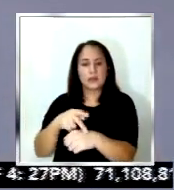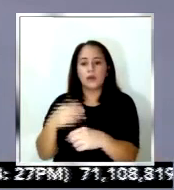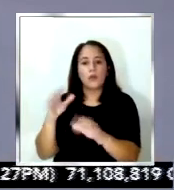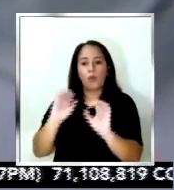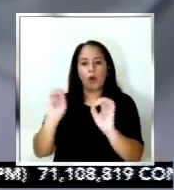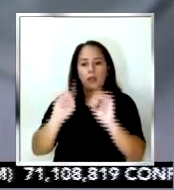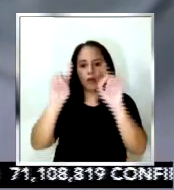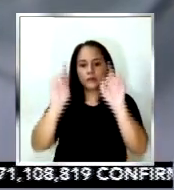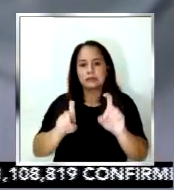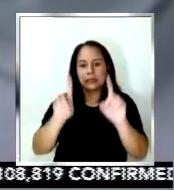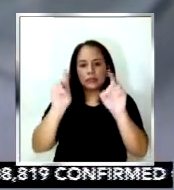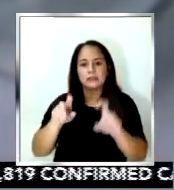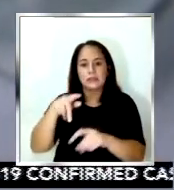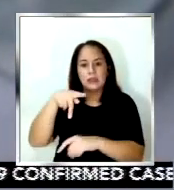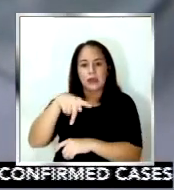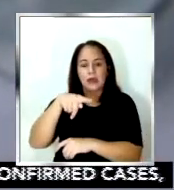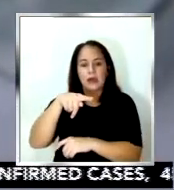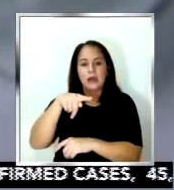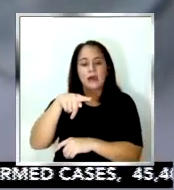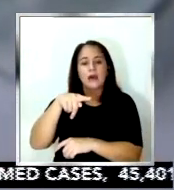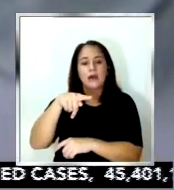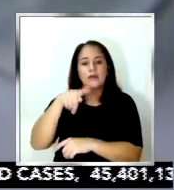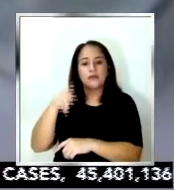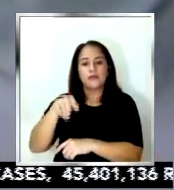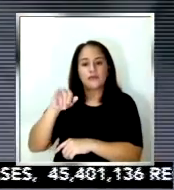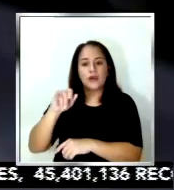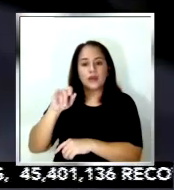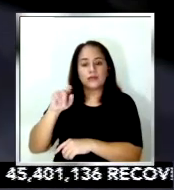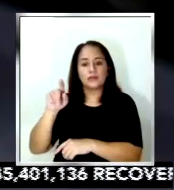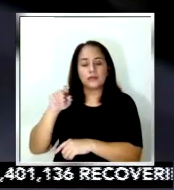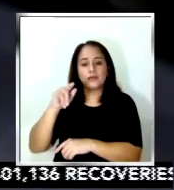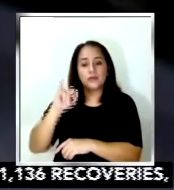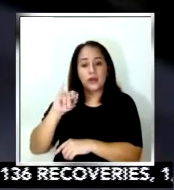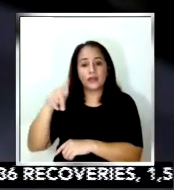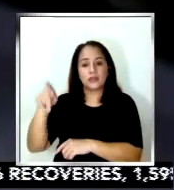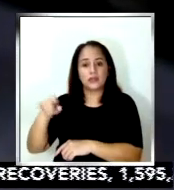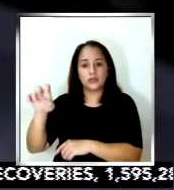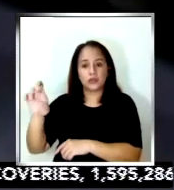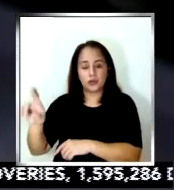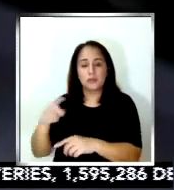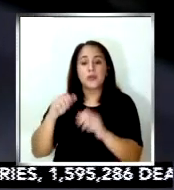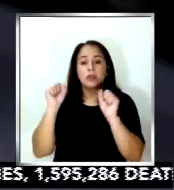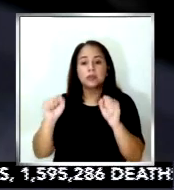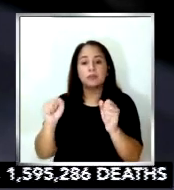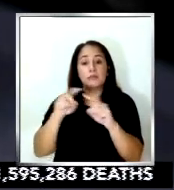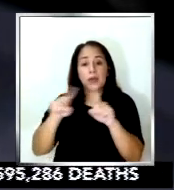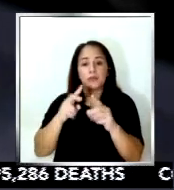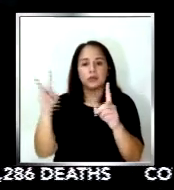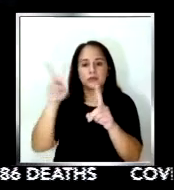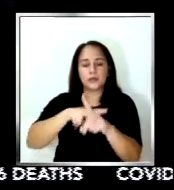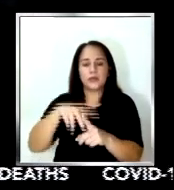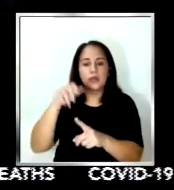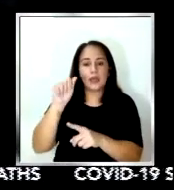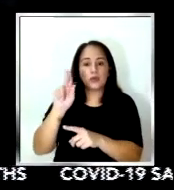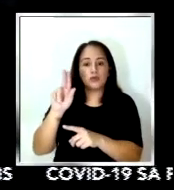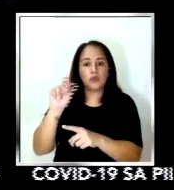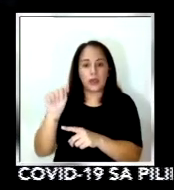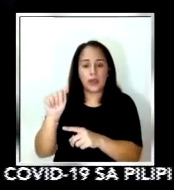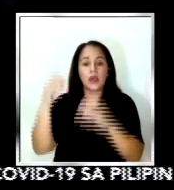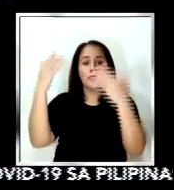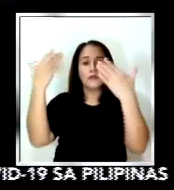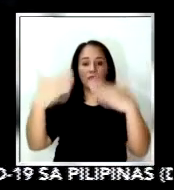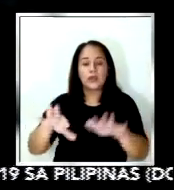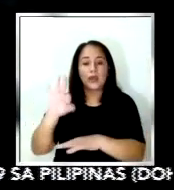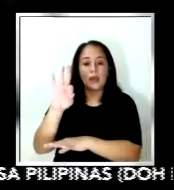ang Pfizer. Maaari daw mag-apply ang Pfizer para sa EUA sa Pilipinas kapag natapos na ng ating FDA ang